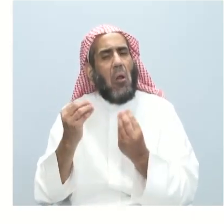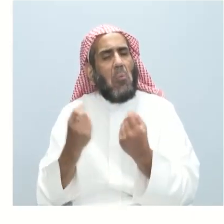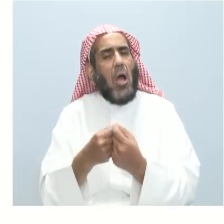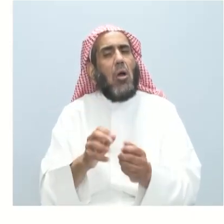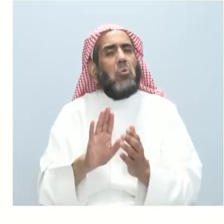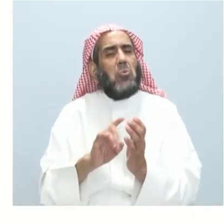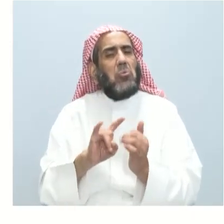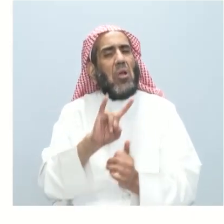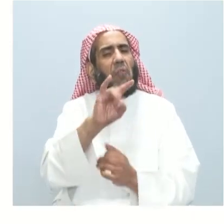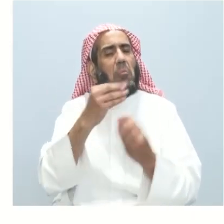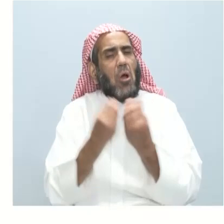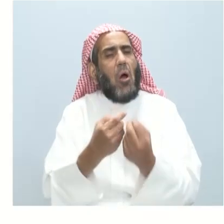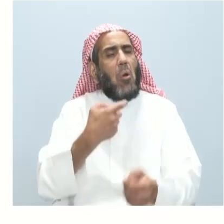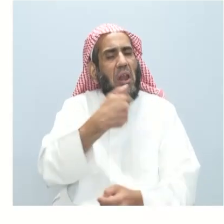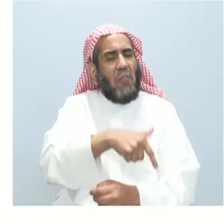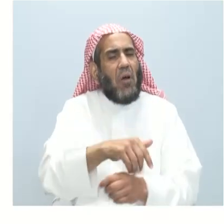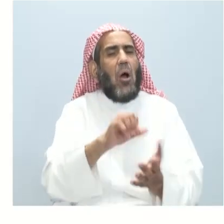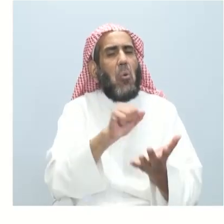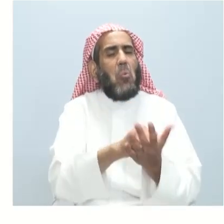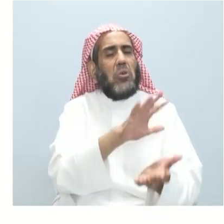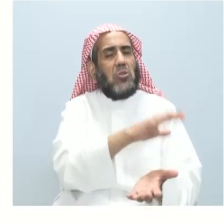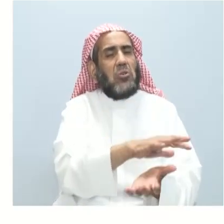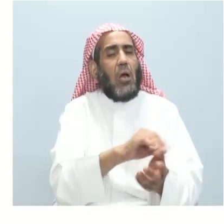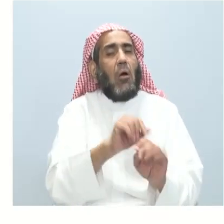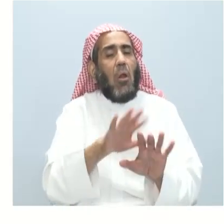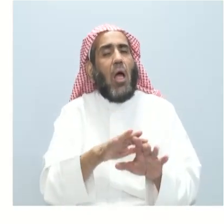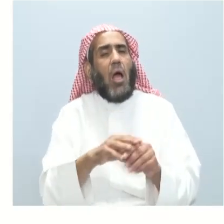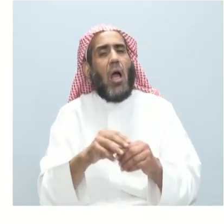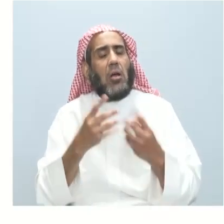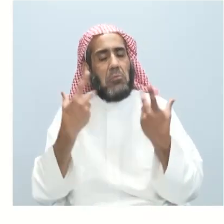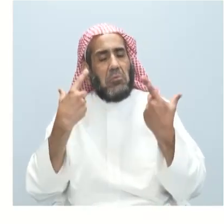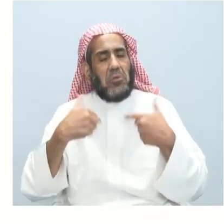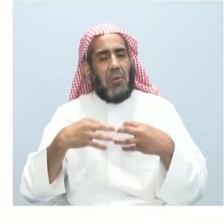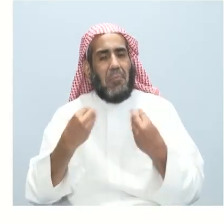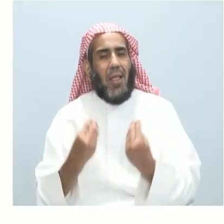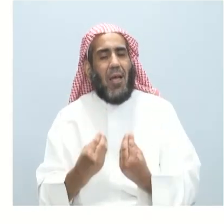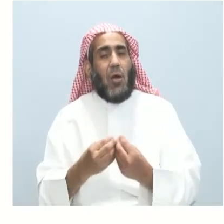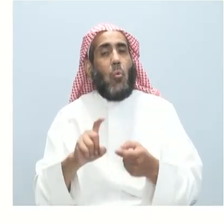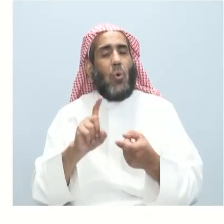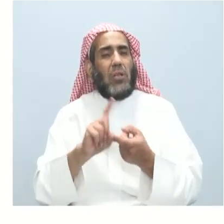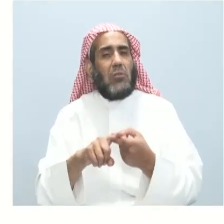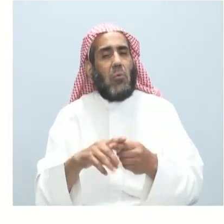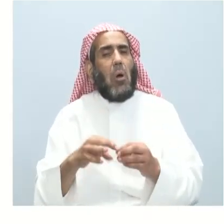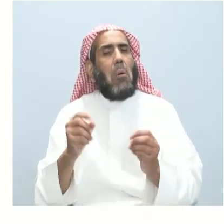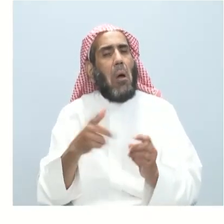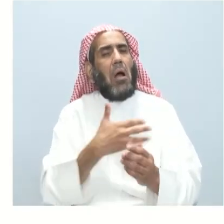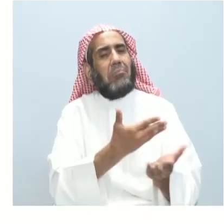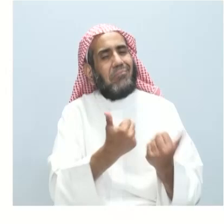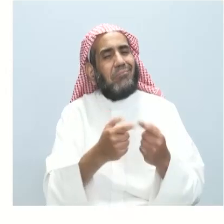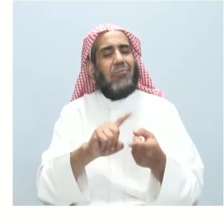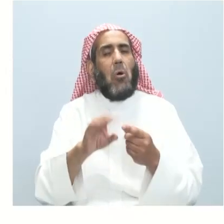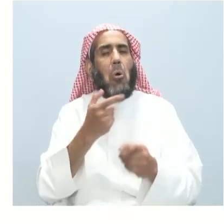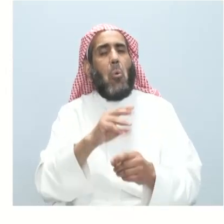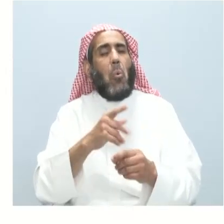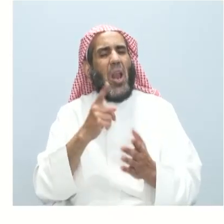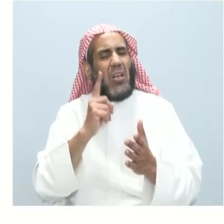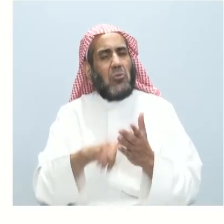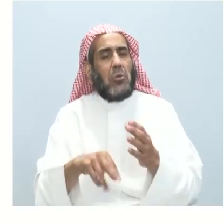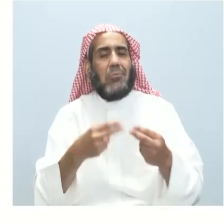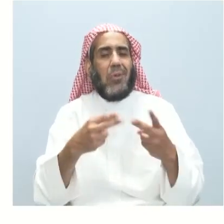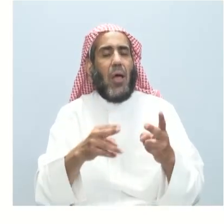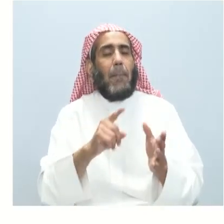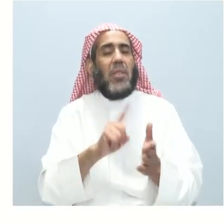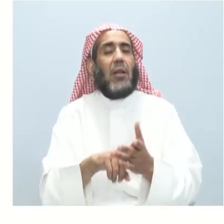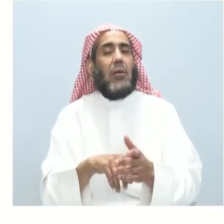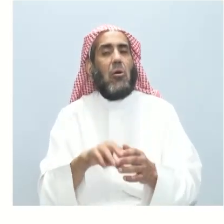يسافر بها لها النفقه والسكنى ولها ان تتجمل له وللزوج مراجعتها ولا يشترط رضاها